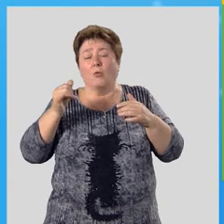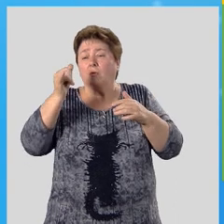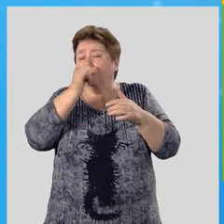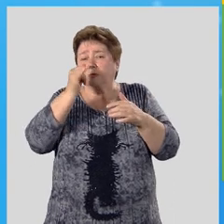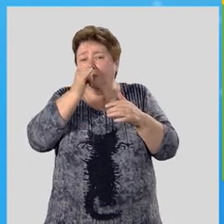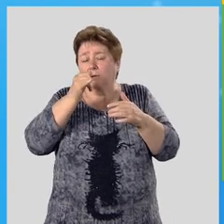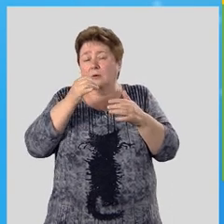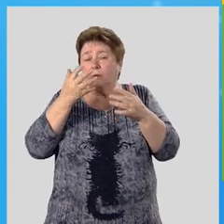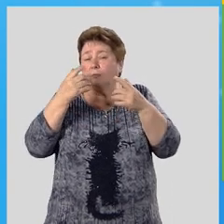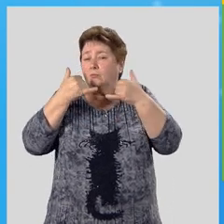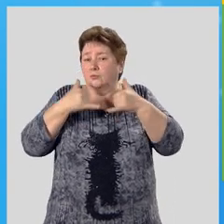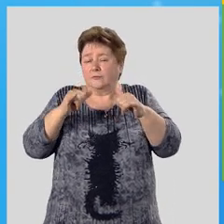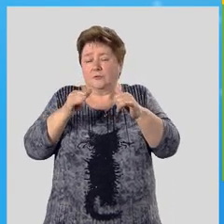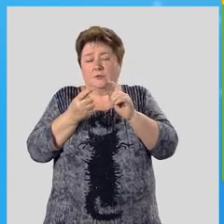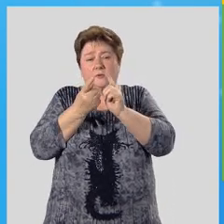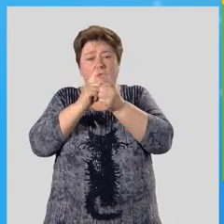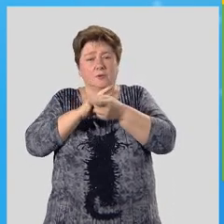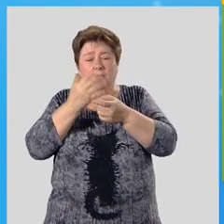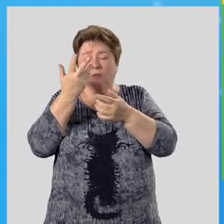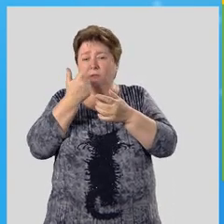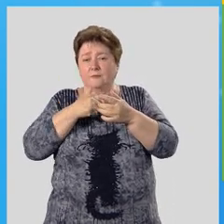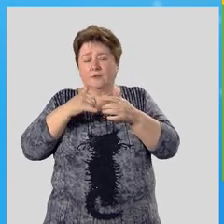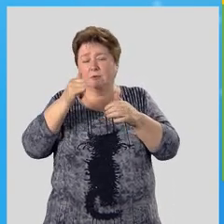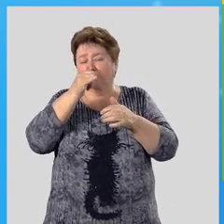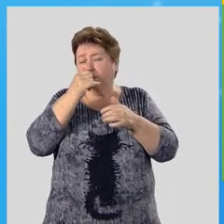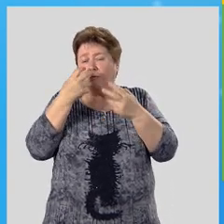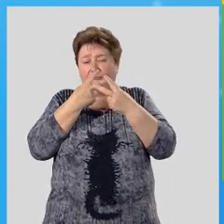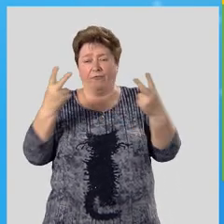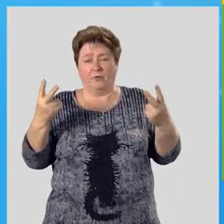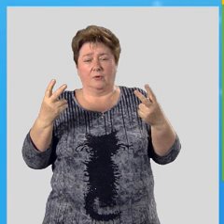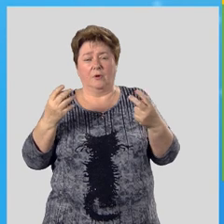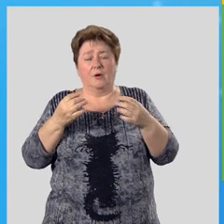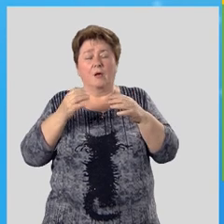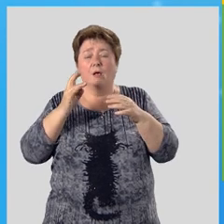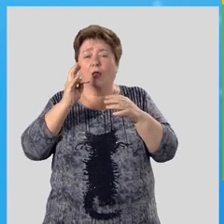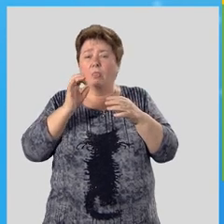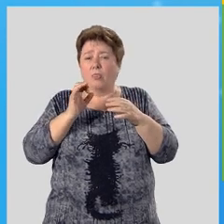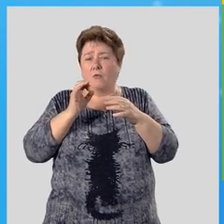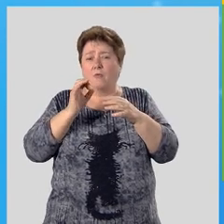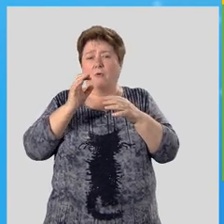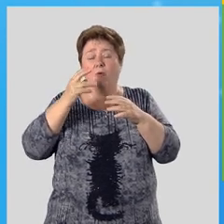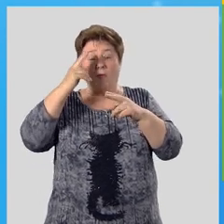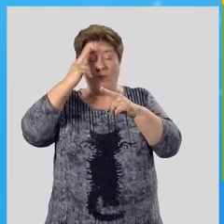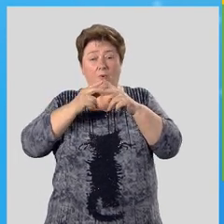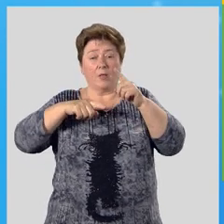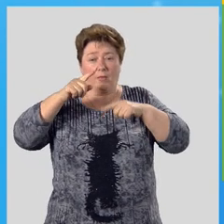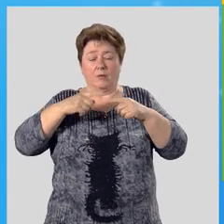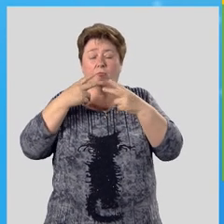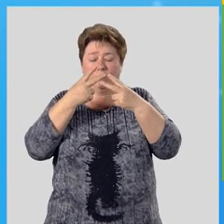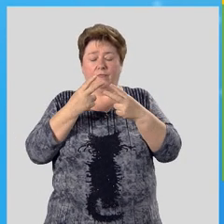никто такого странного преобразования цвета не замечал, за исключением его родного